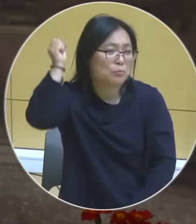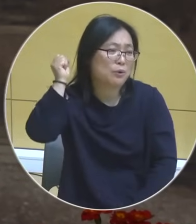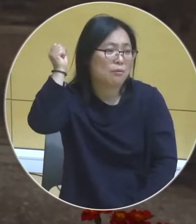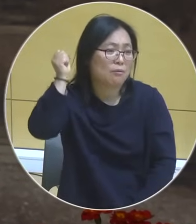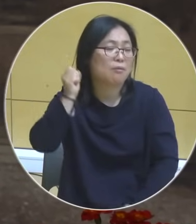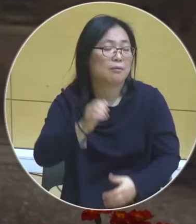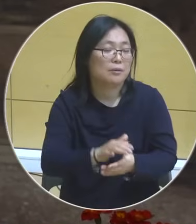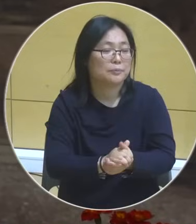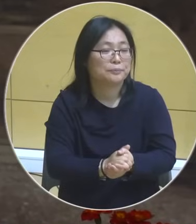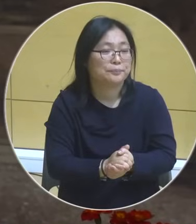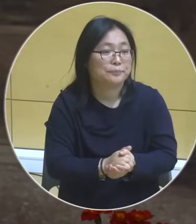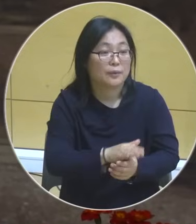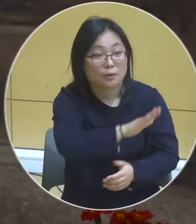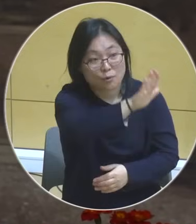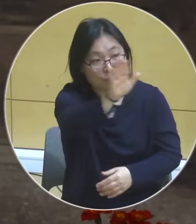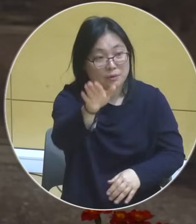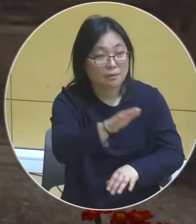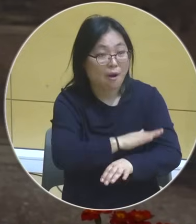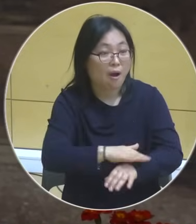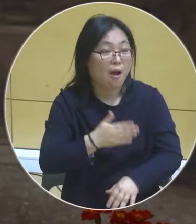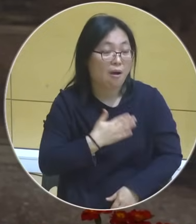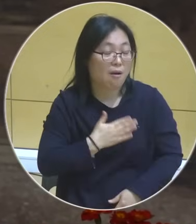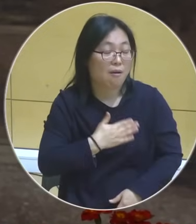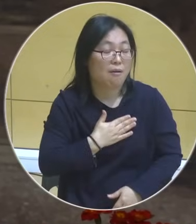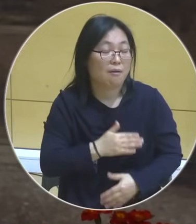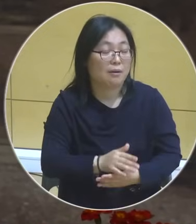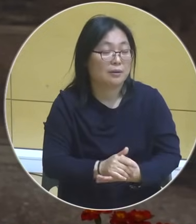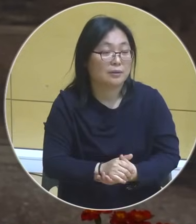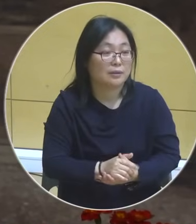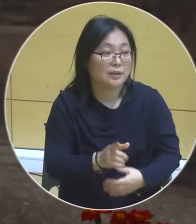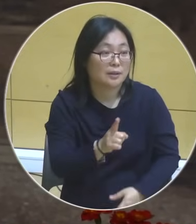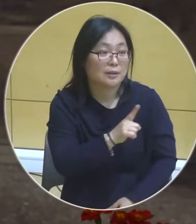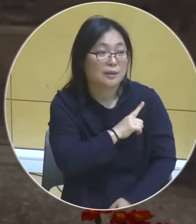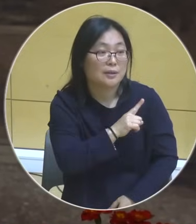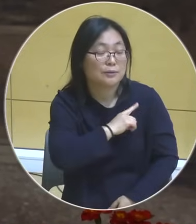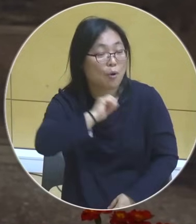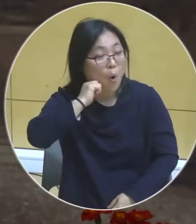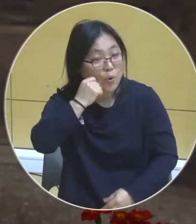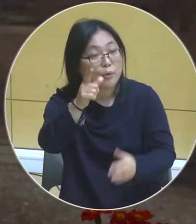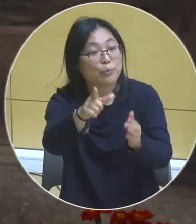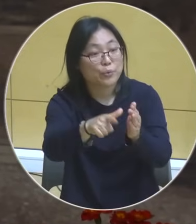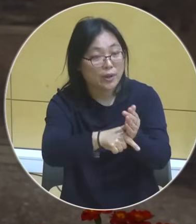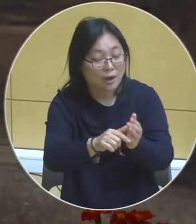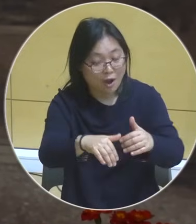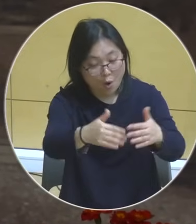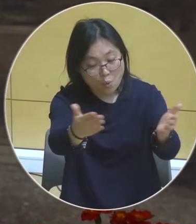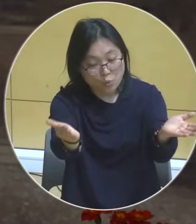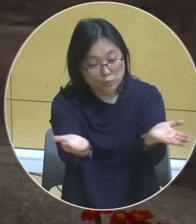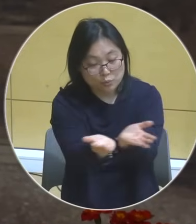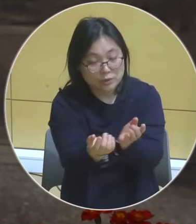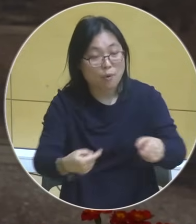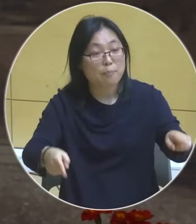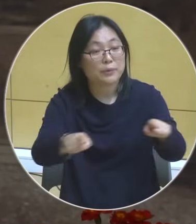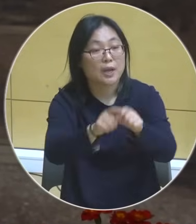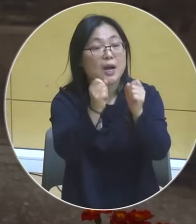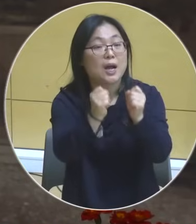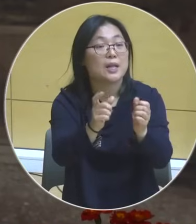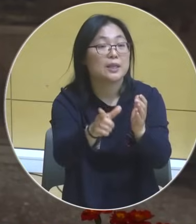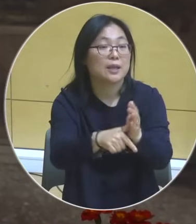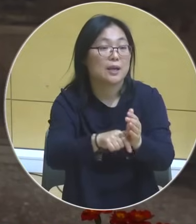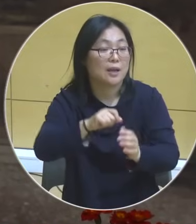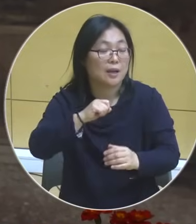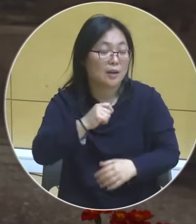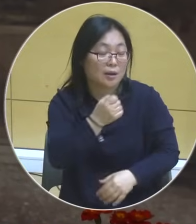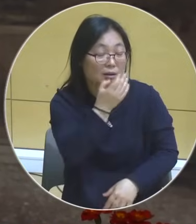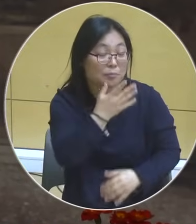불평이었습니다. 여러분 잘 아실 겁니다. 가장 어려운 시기에 공동체와 함께 할 때 어려운 사람이